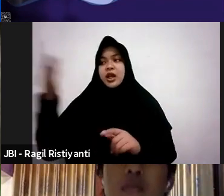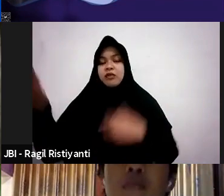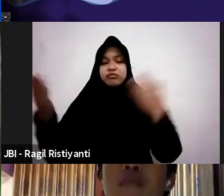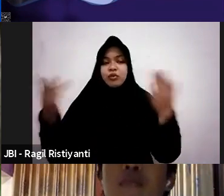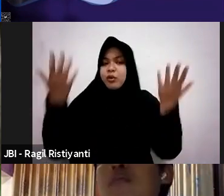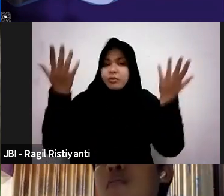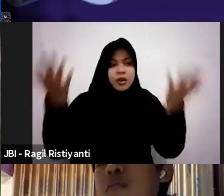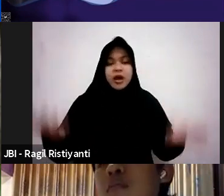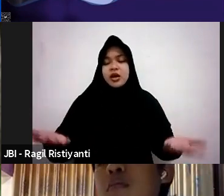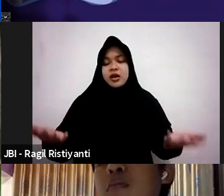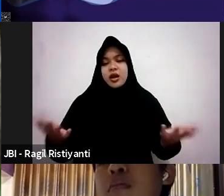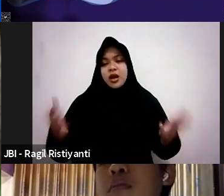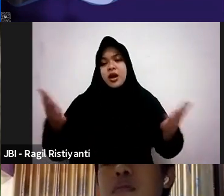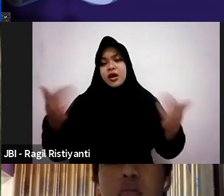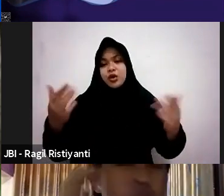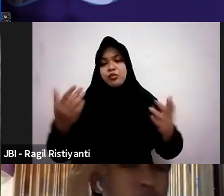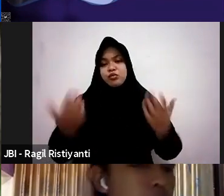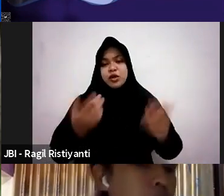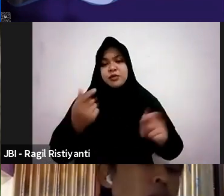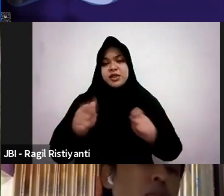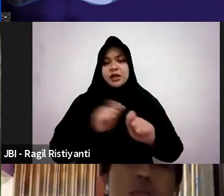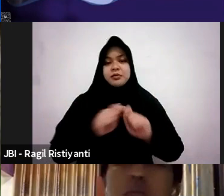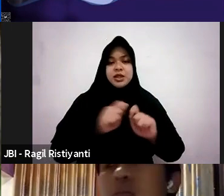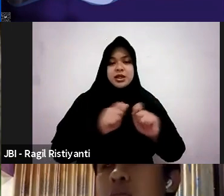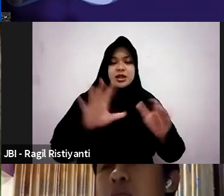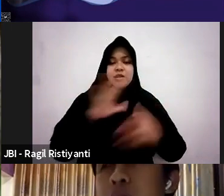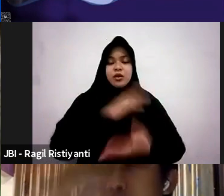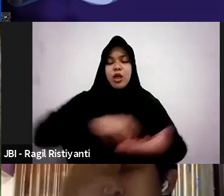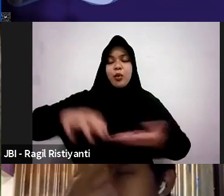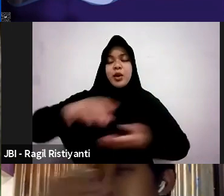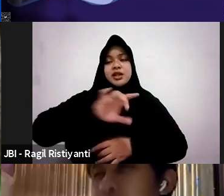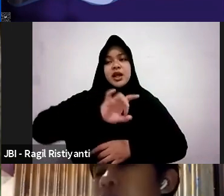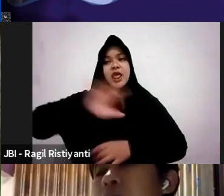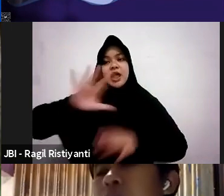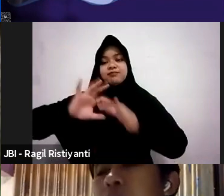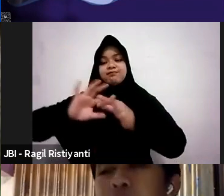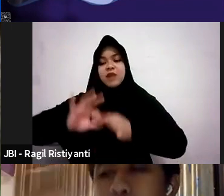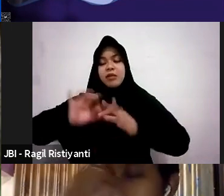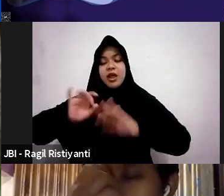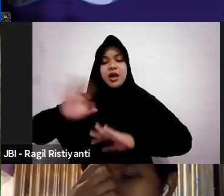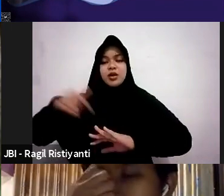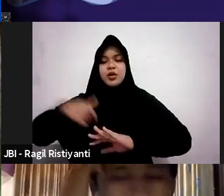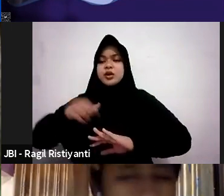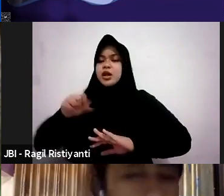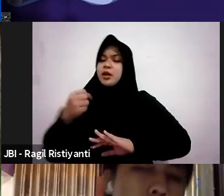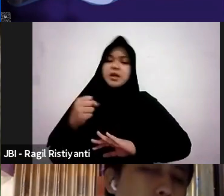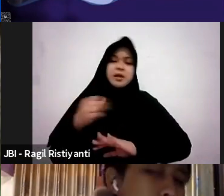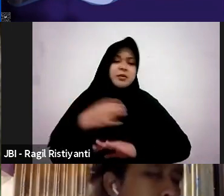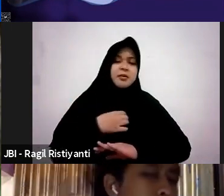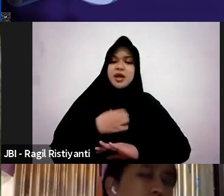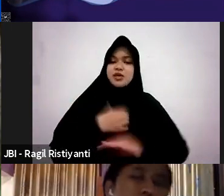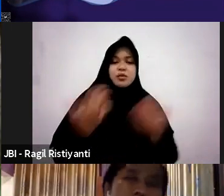apa ayo mungkin bisa dibikin kolaborasi dengan yang lain tapi mungkin tidak ini gitu saya tidak bermaksud untuk